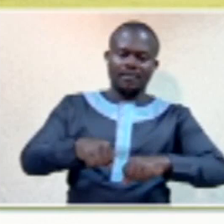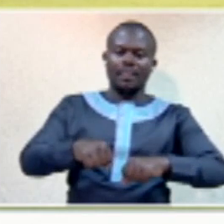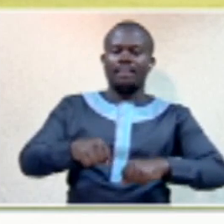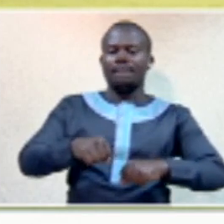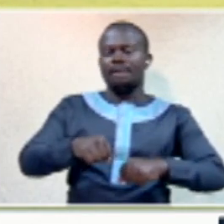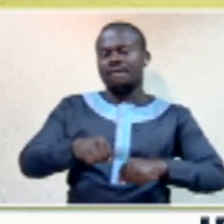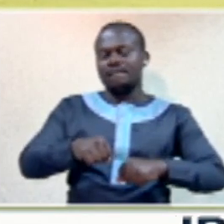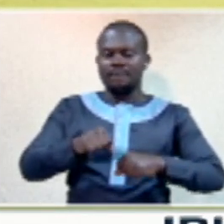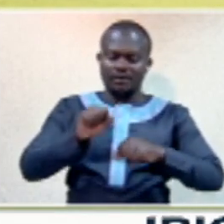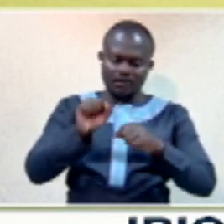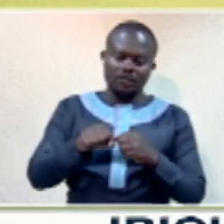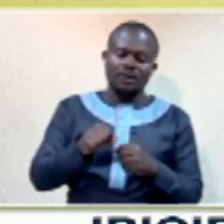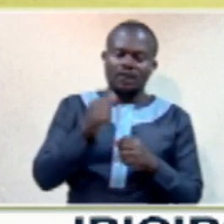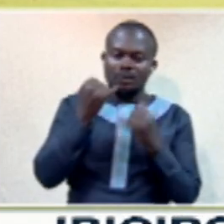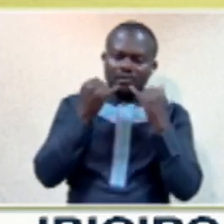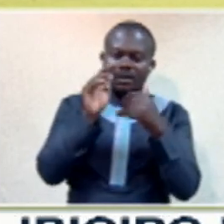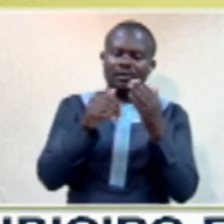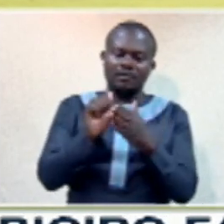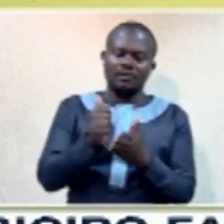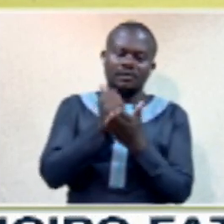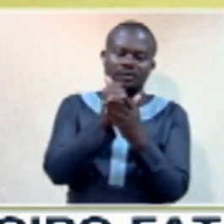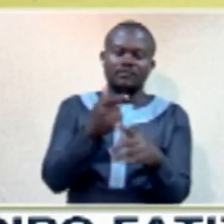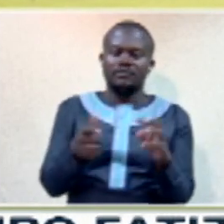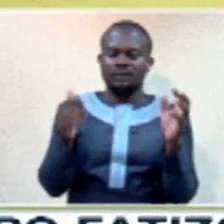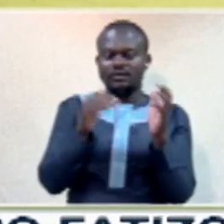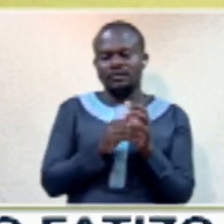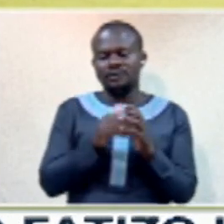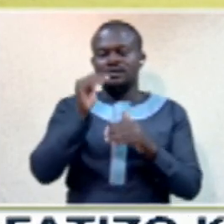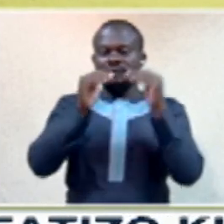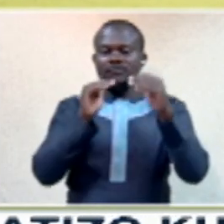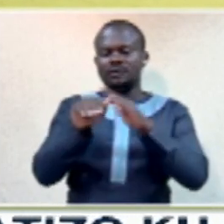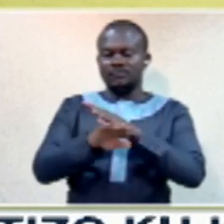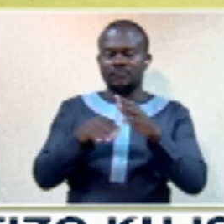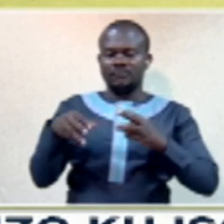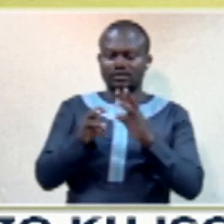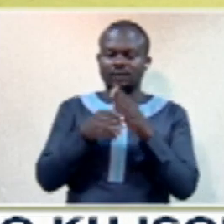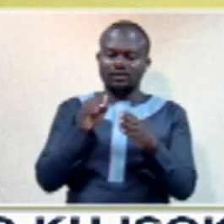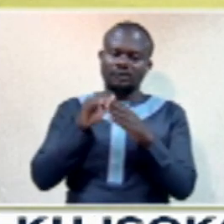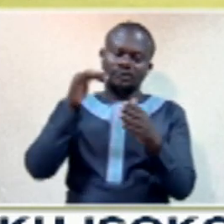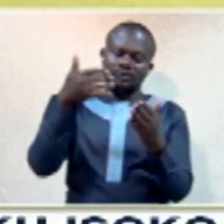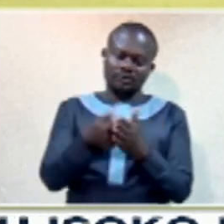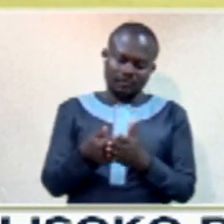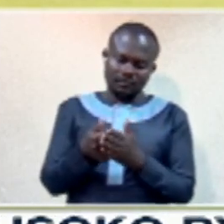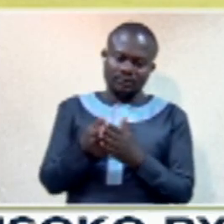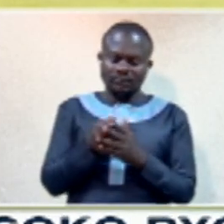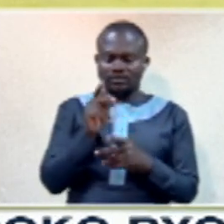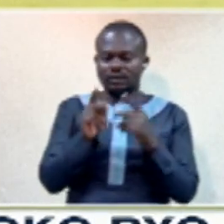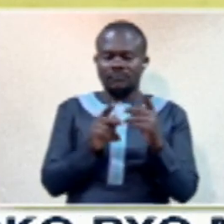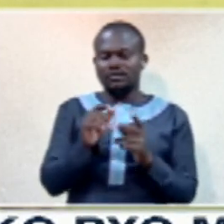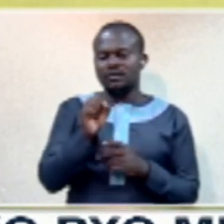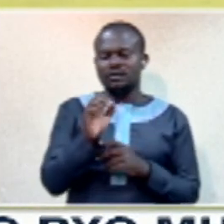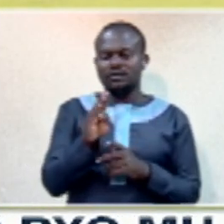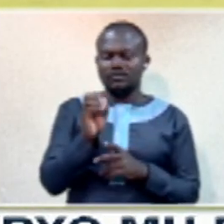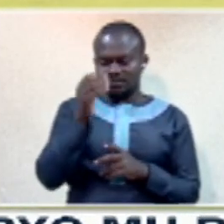kigeza kuba bamufasha ariko n'inzego z'ibanze uko zubatse kugeza kuri wa mutwara sibo nabo